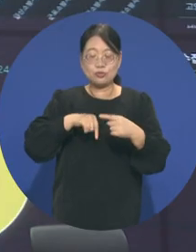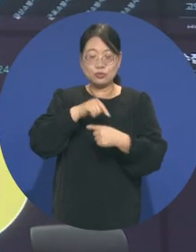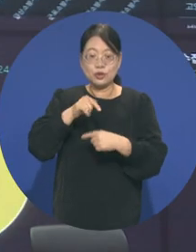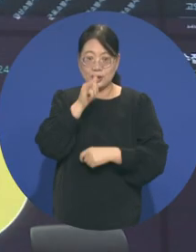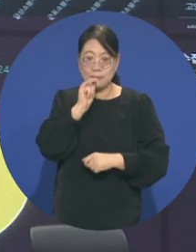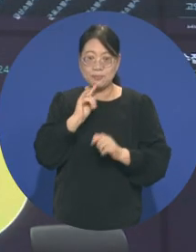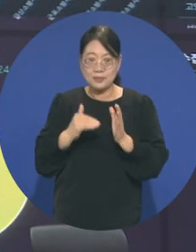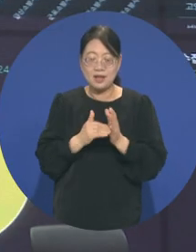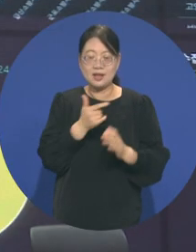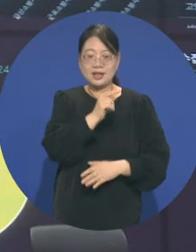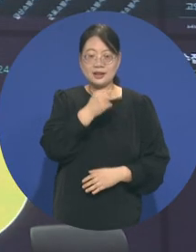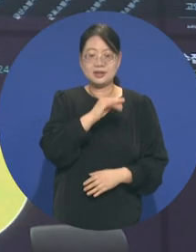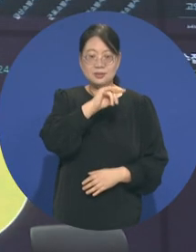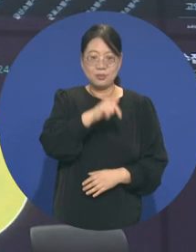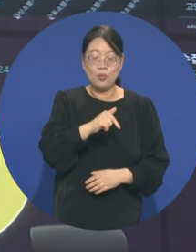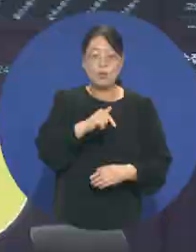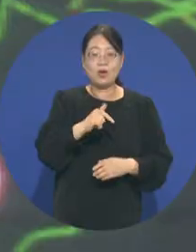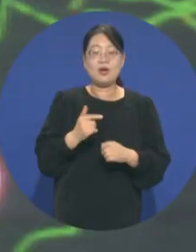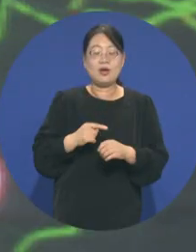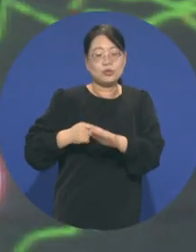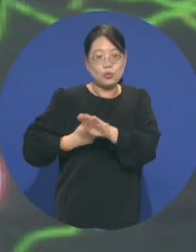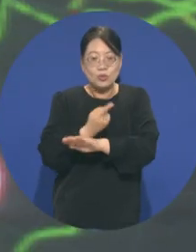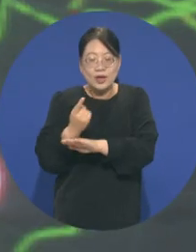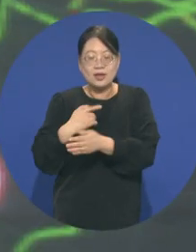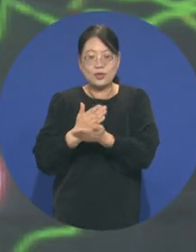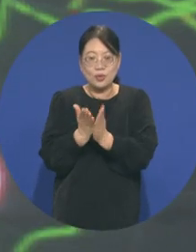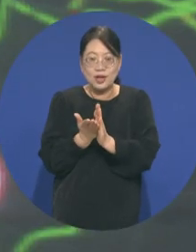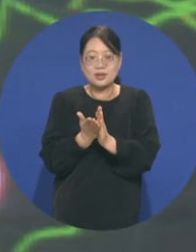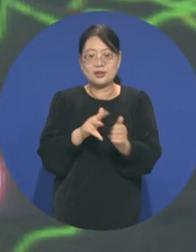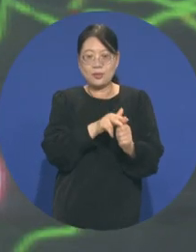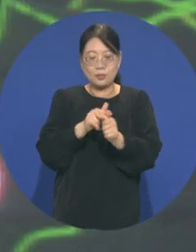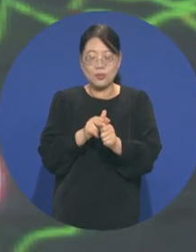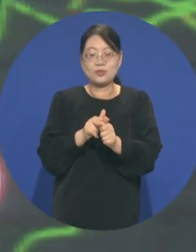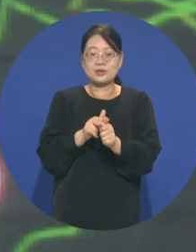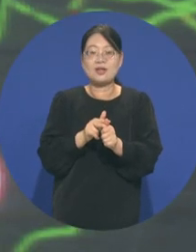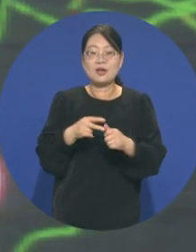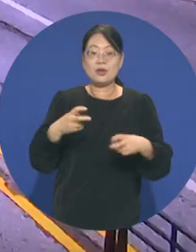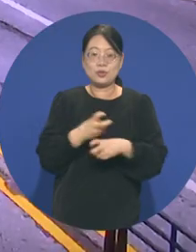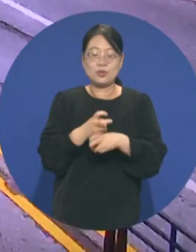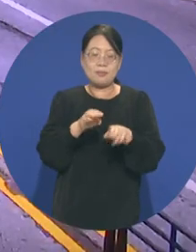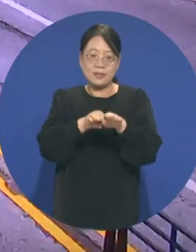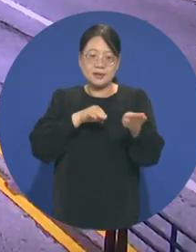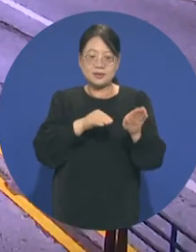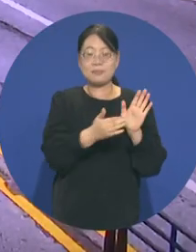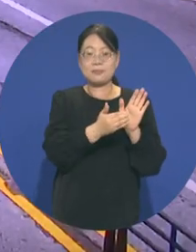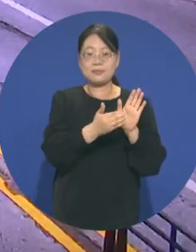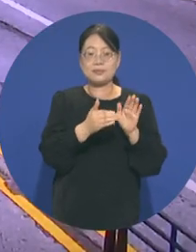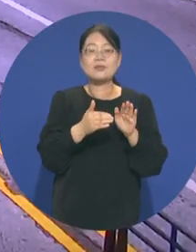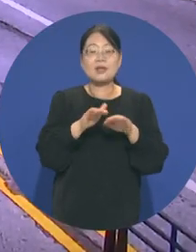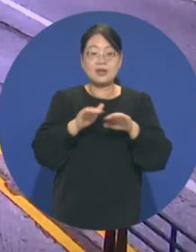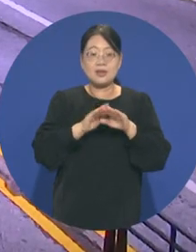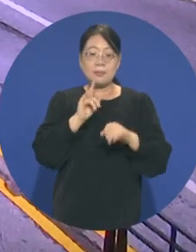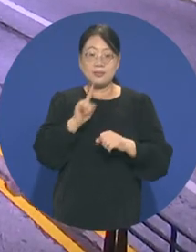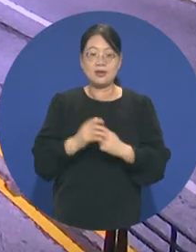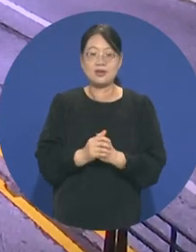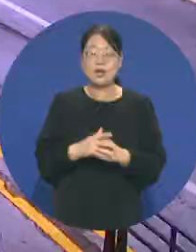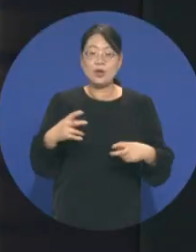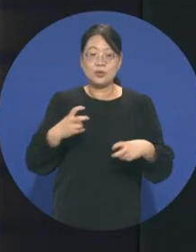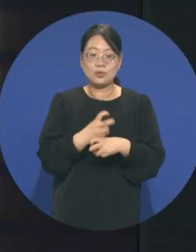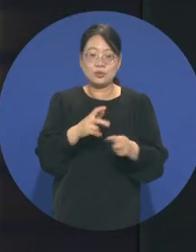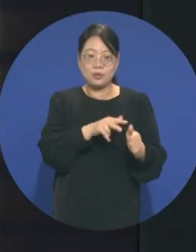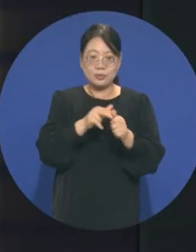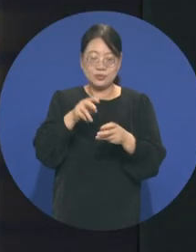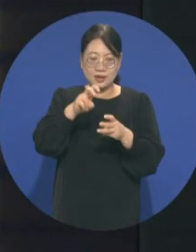나들목 진입 조절 정보를 실시간으로 제공해 교통량을 분산한다는 방침입니다 이와 함께 경기 교통정보 센터